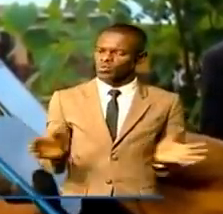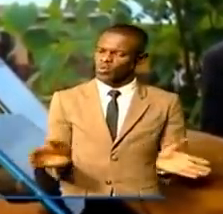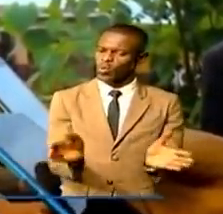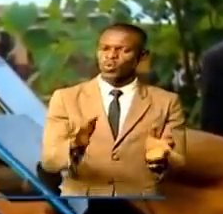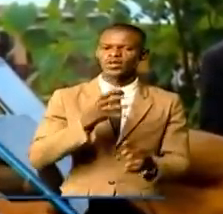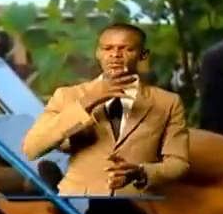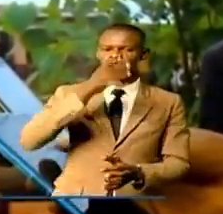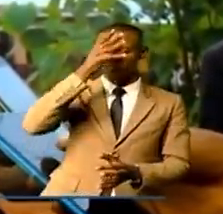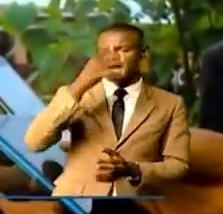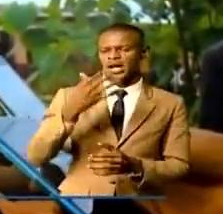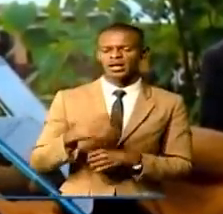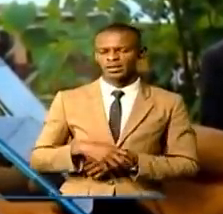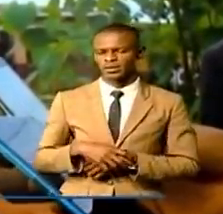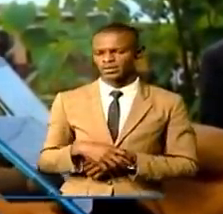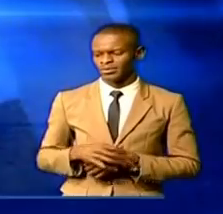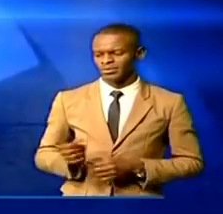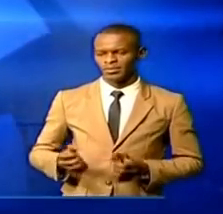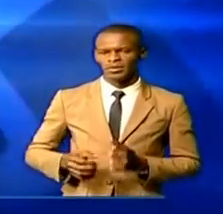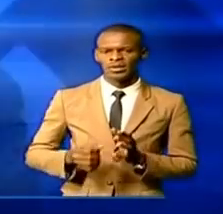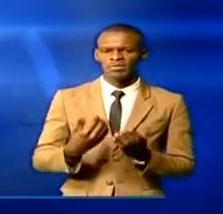les équipes de leurs filles.